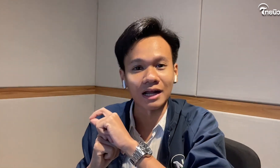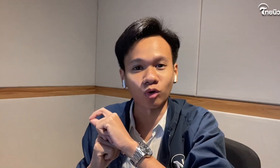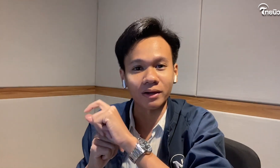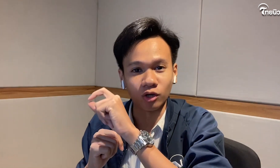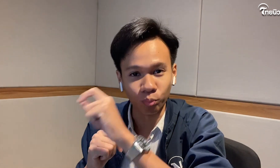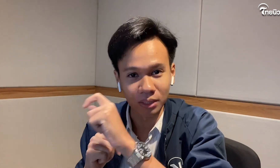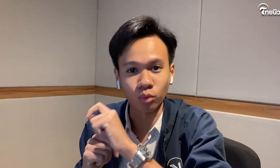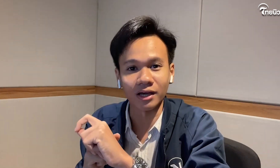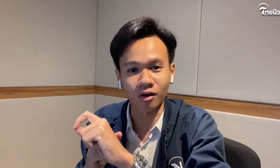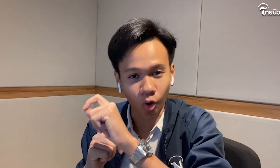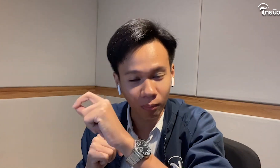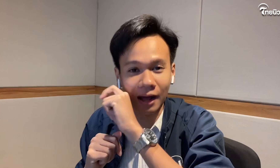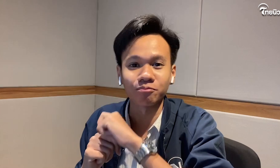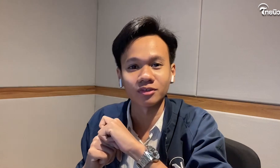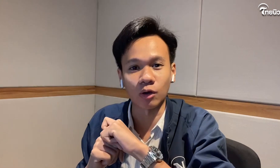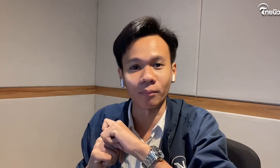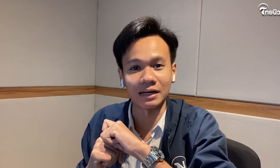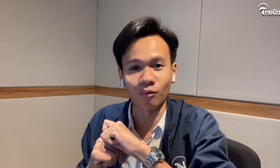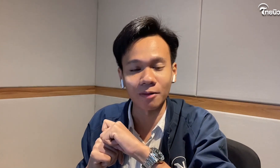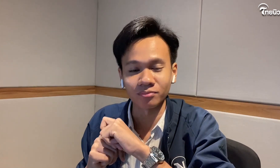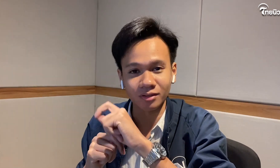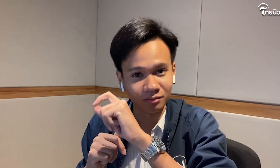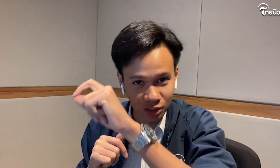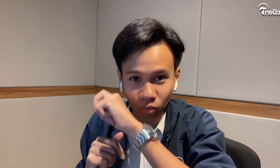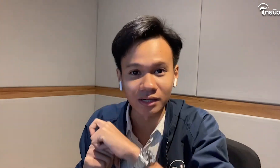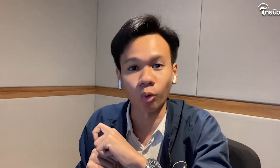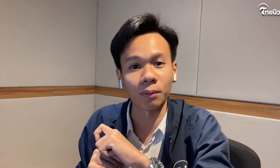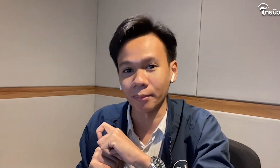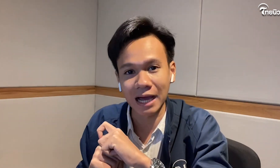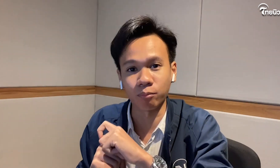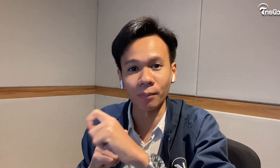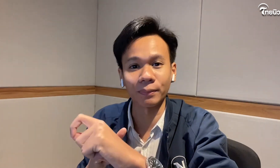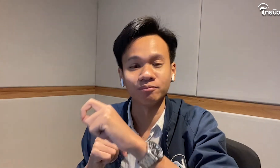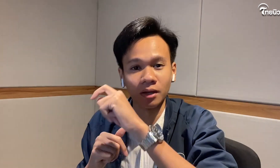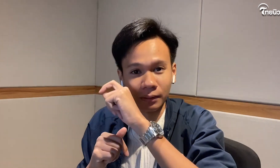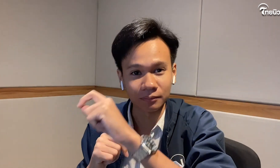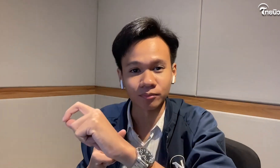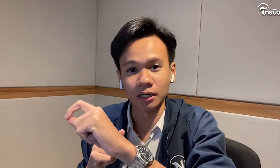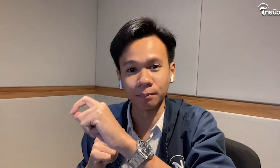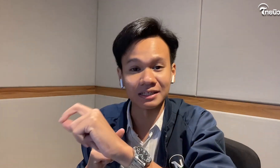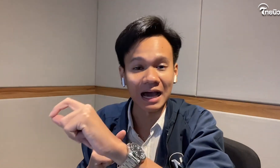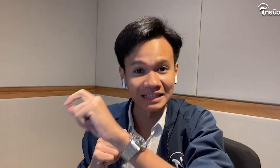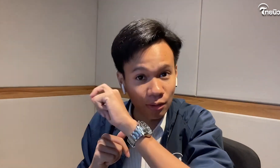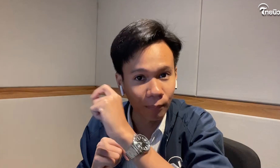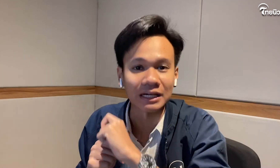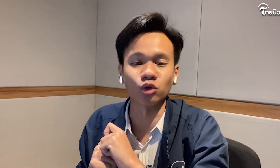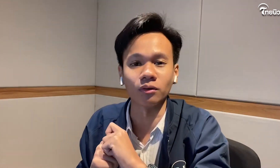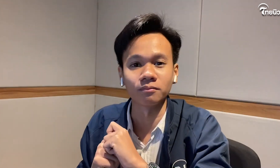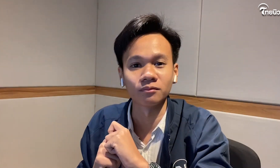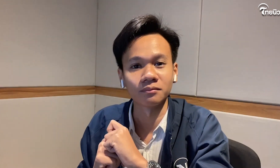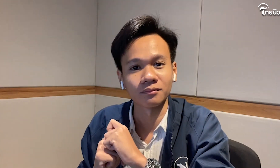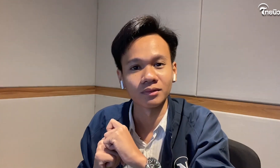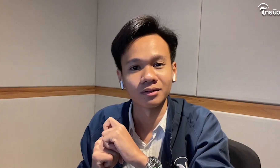คนอนาคตใหม่อย่างคุณปิยะบุตรเนี่ยก็ออกมาแสดงความเห็นแล้วว่าจะยกเรื่องเนี่ยคงเป็นไปไม่ได้เพราะมันเป็น ปฏิญาณที่ให้กับประชา